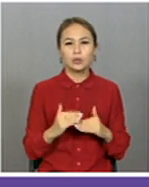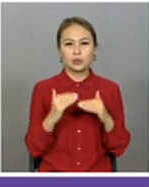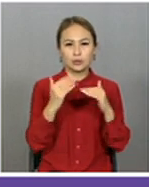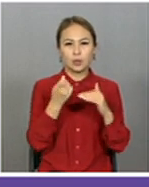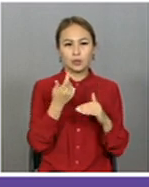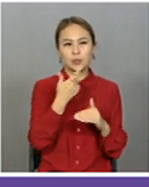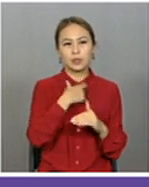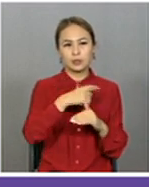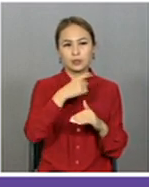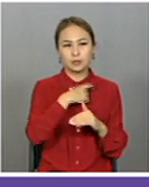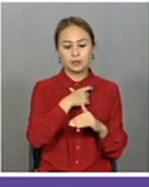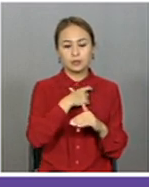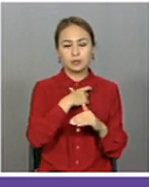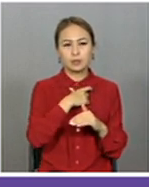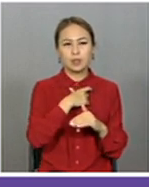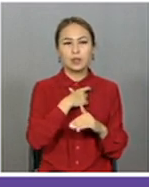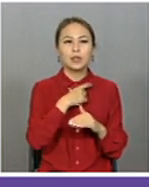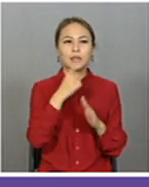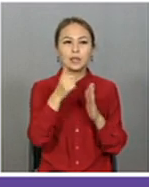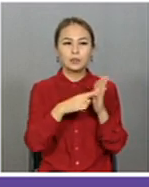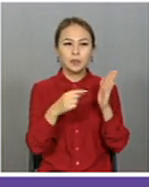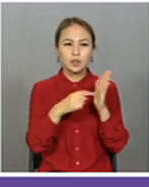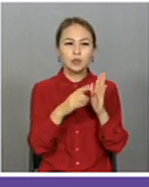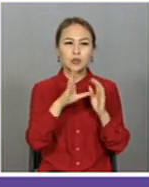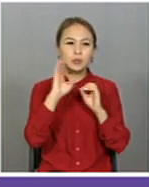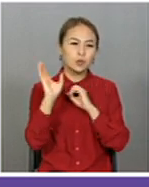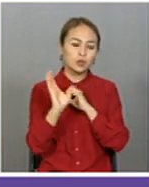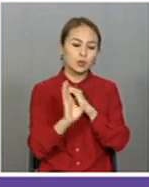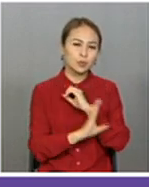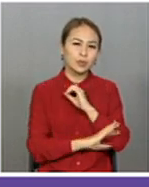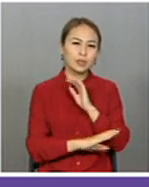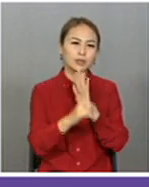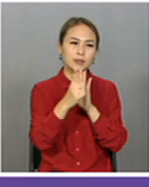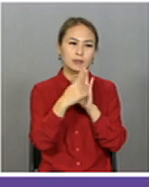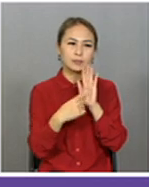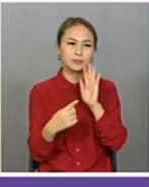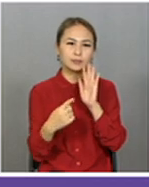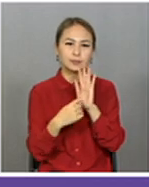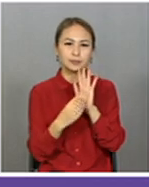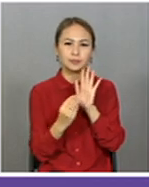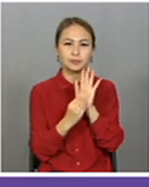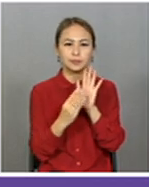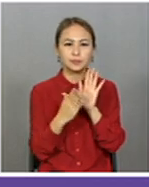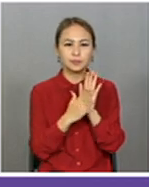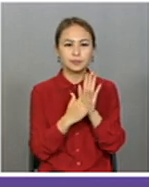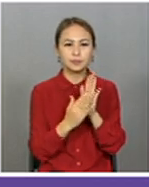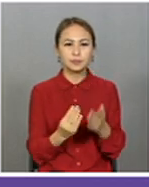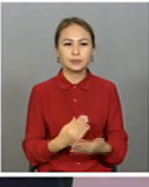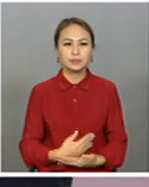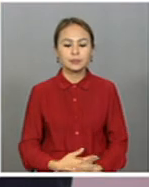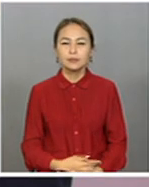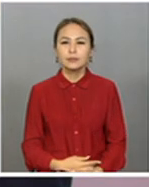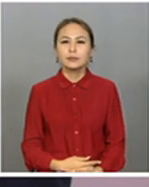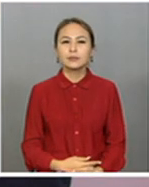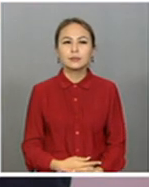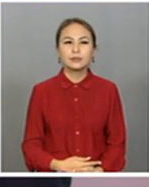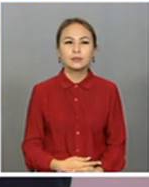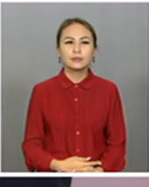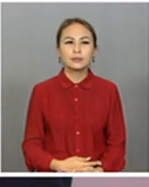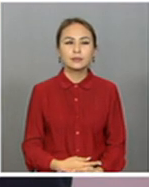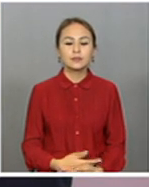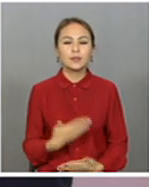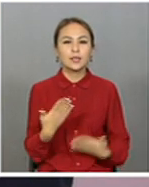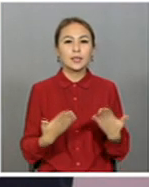көтеріңкі дауыспен айтылады. Лепті сөйлемнен соң леп белгісі қойылады. Есімізге